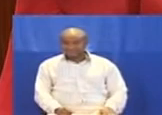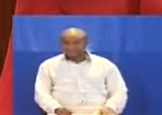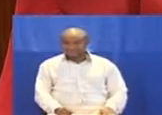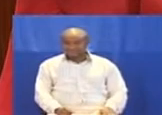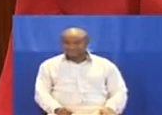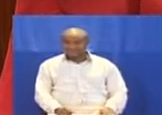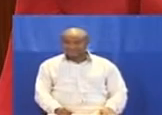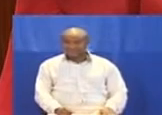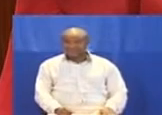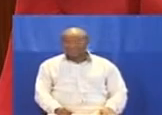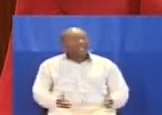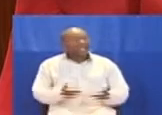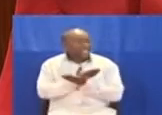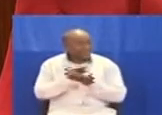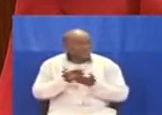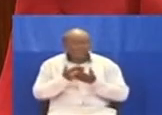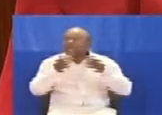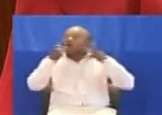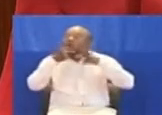Hapana kelele